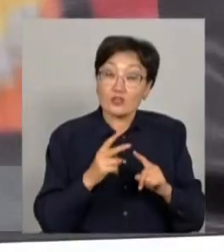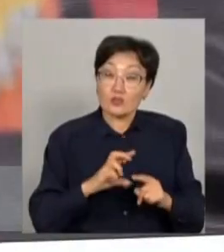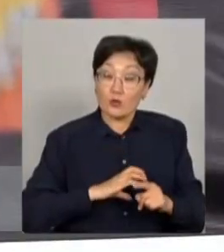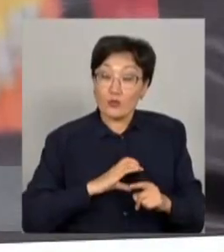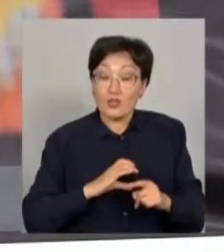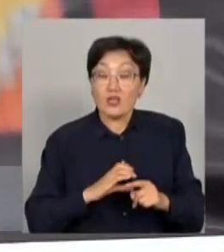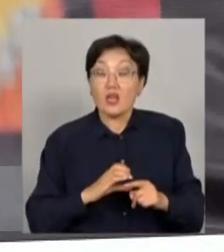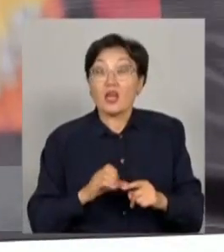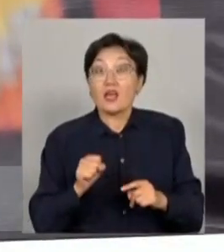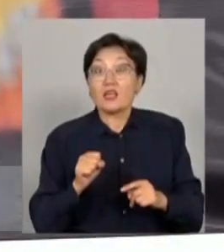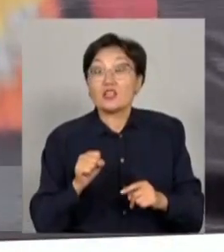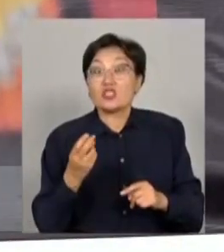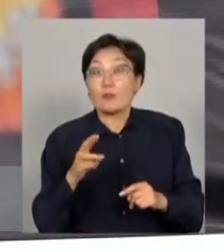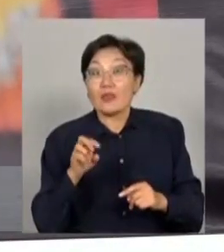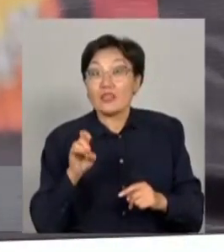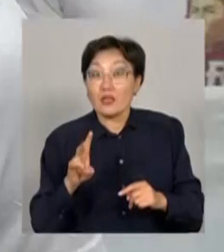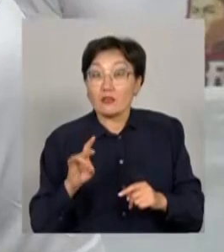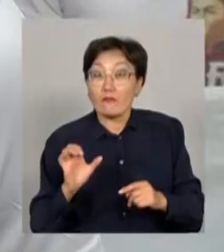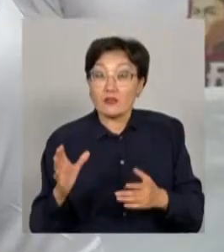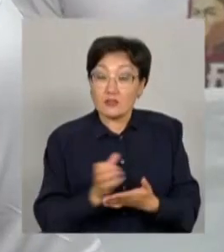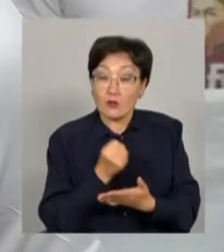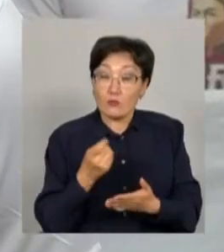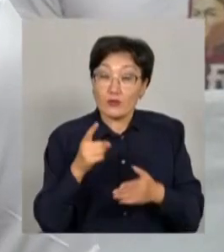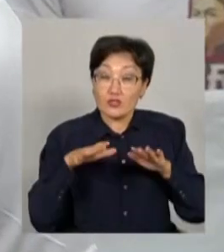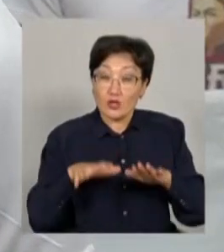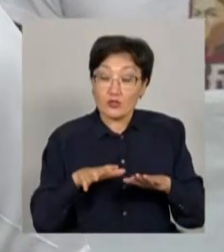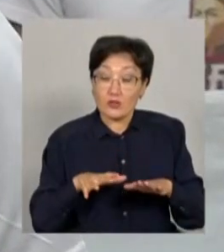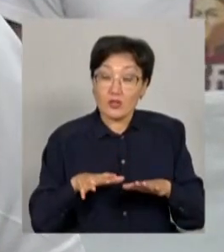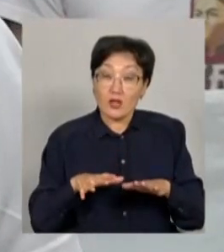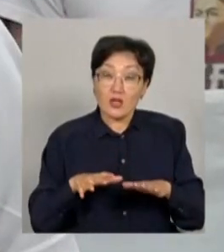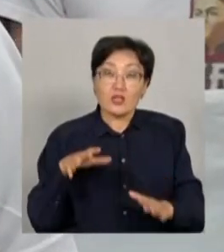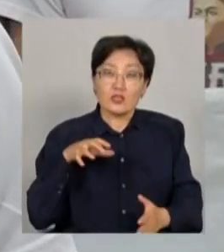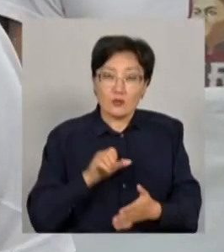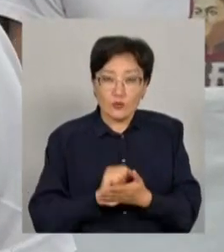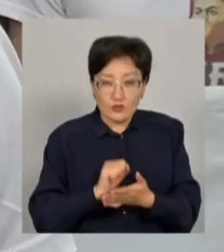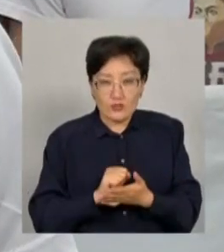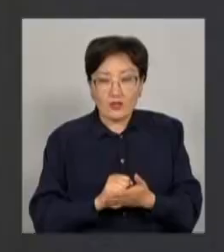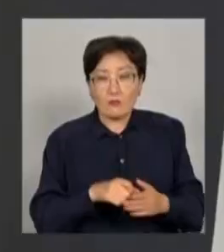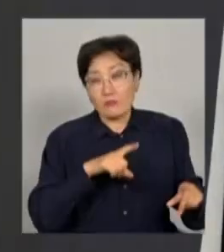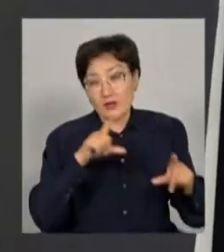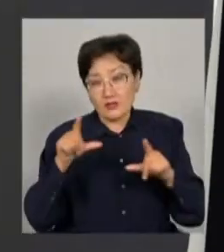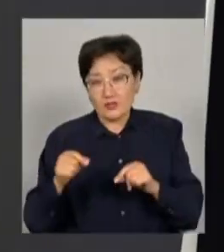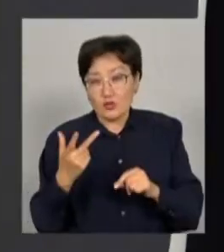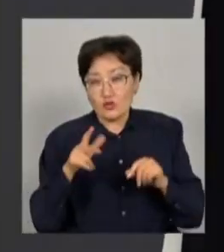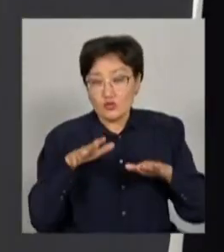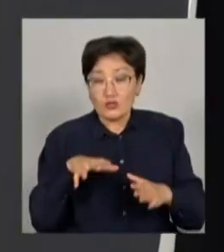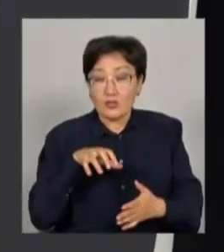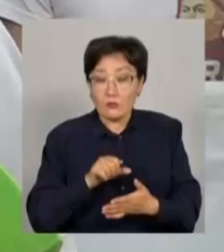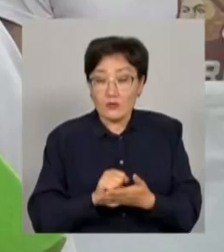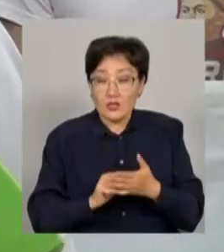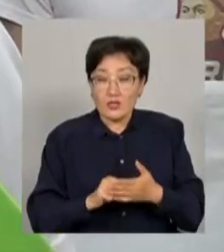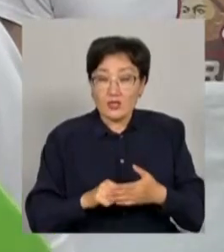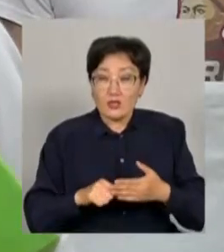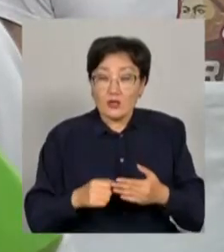ел қоржынына Асланбек Шымбергенов салды. Бірінші орын алуға барғам негізі. Енді алған қалауымен үшінші орын алып қалдым. Анализ